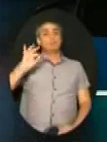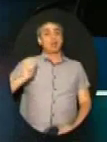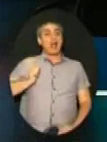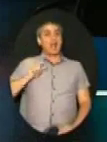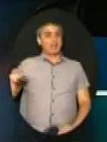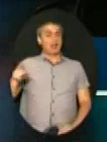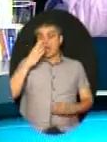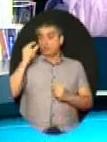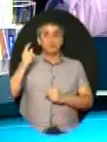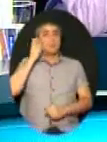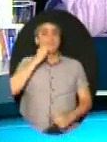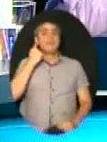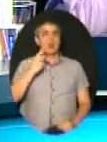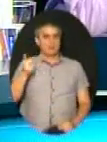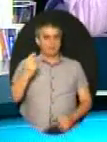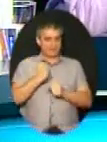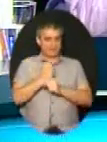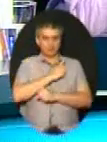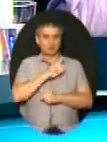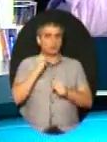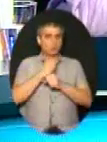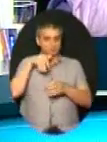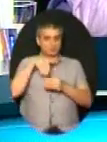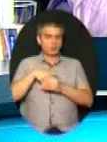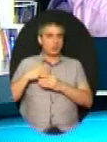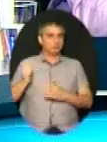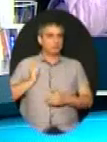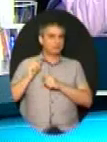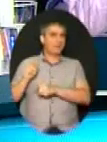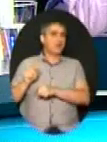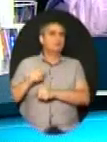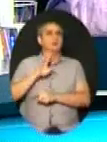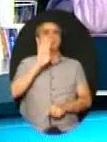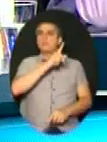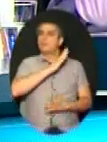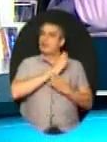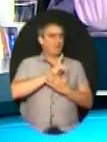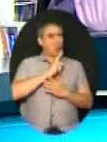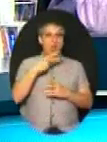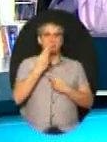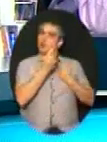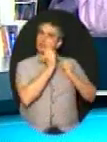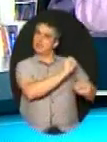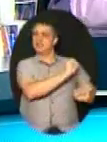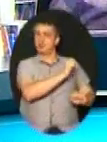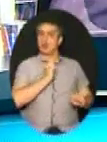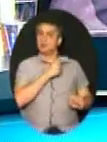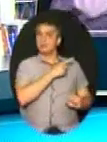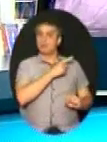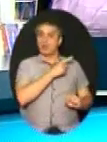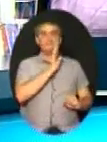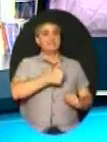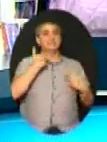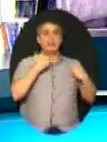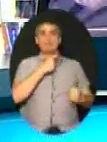של חייל שחשוד בפלילים ובמעשה שלא יעשה במסגרת שירותו הצבאי, נתניהו לא רק שלא נותן גיבוי למערכת הצבאית וגם